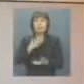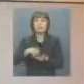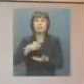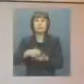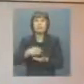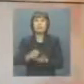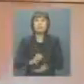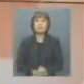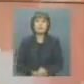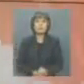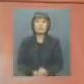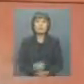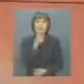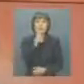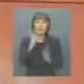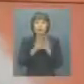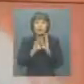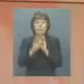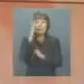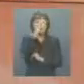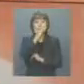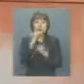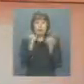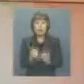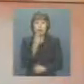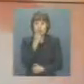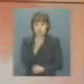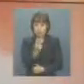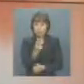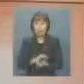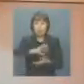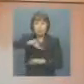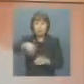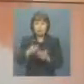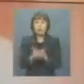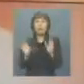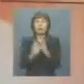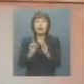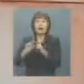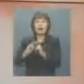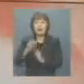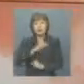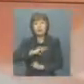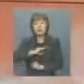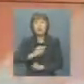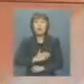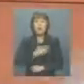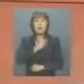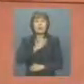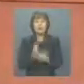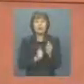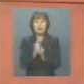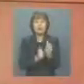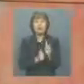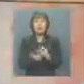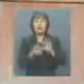เราลากันไปด้วยแอคชั่นทูเดย์นะคะวันนี้จะพาไปชมประมวลภาพบรรยากาศแห่งความประทับใจของการแข่งขันกีฬาภายในไทย